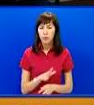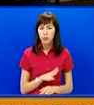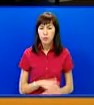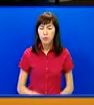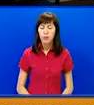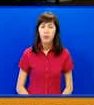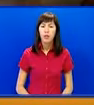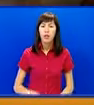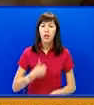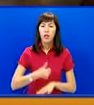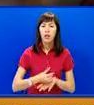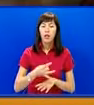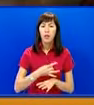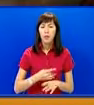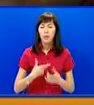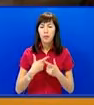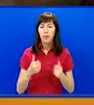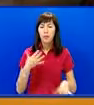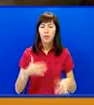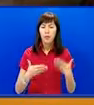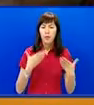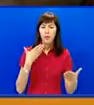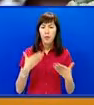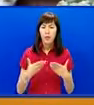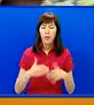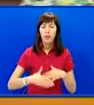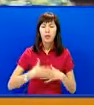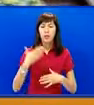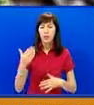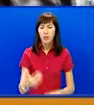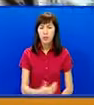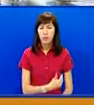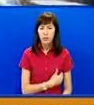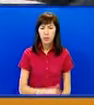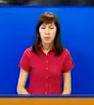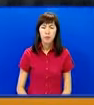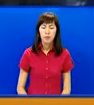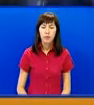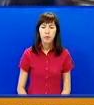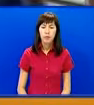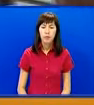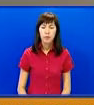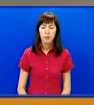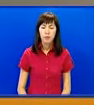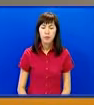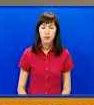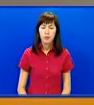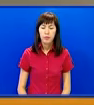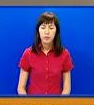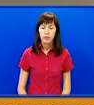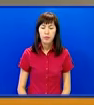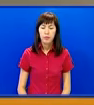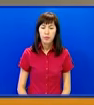словах. Градоначальник раскритиковал халатное отношение к выполнению поручений президента. Корпорация «Сетистрой», «Битумен»,